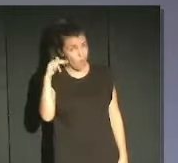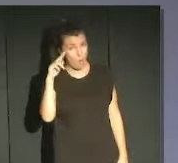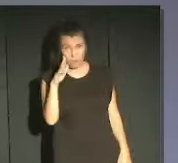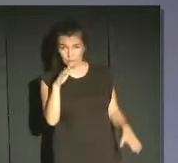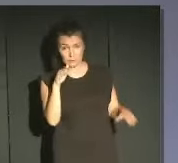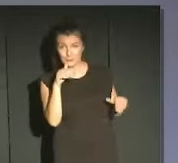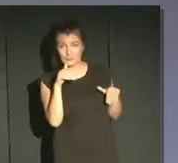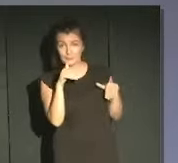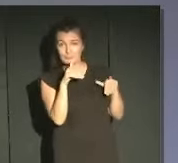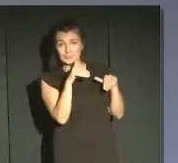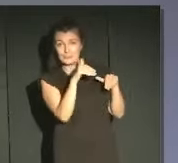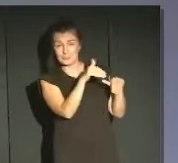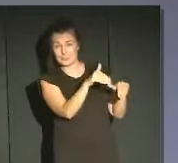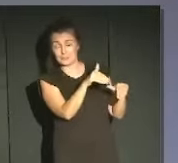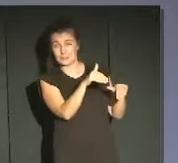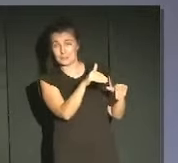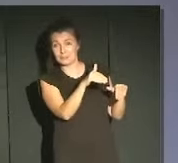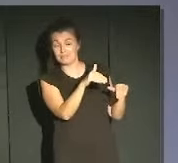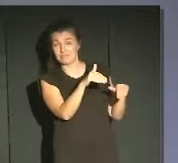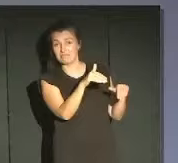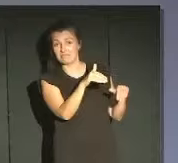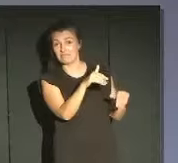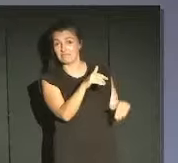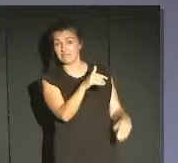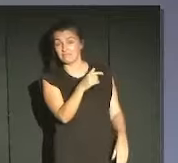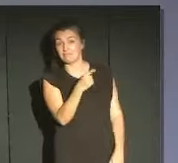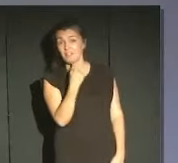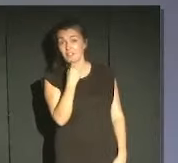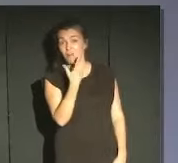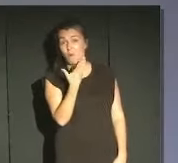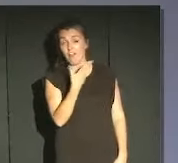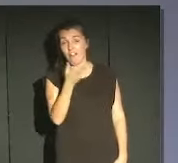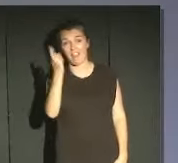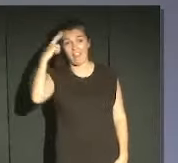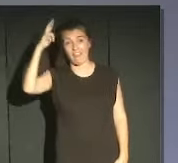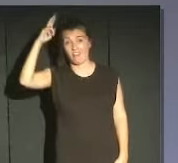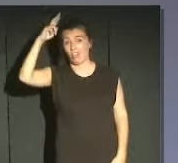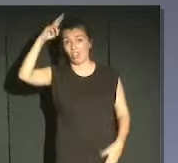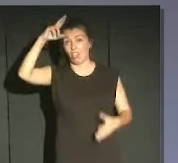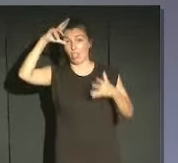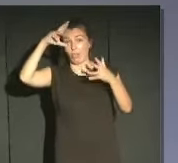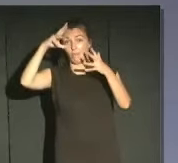démarche ce sera écoutez-moi bien la fin d'un rêve